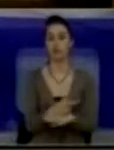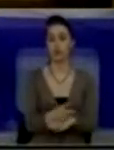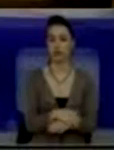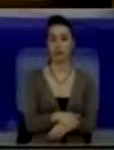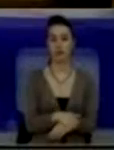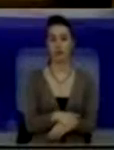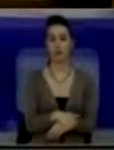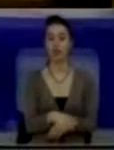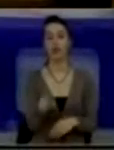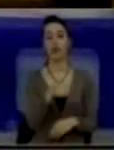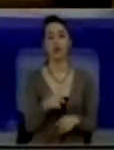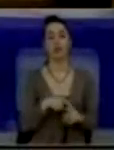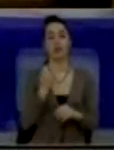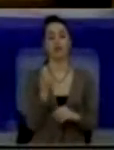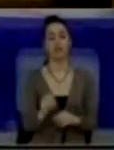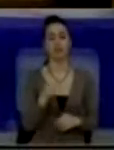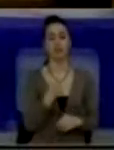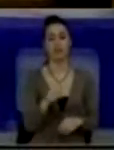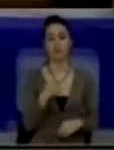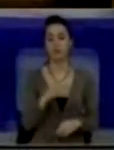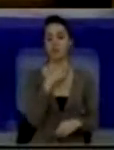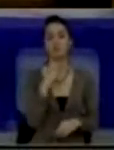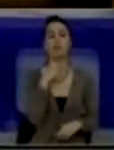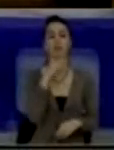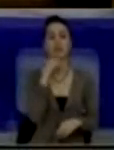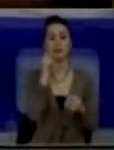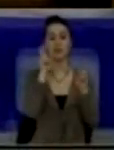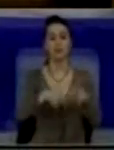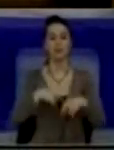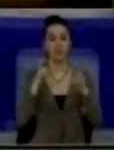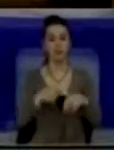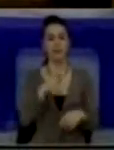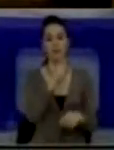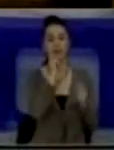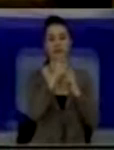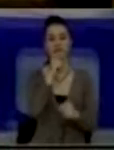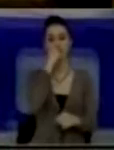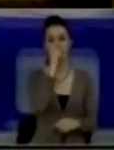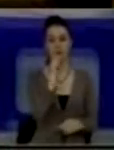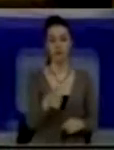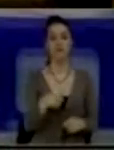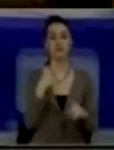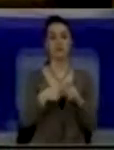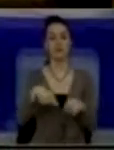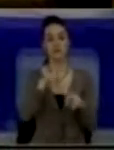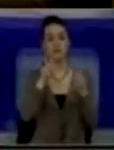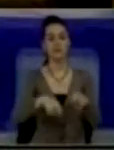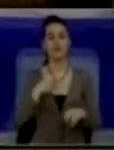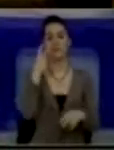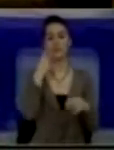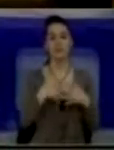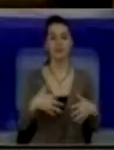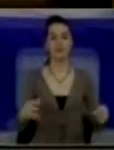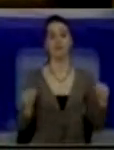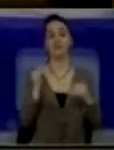pushteti, sabotimi me qëllim të plaçkitjes i marrëveshjes së Gjenevës, përfitimi i më tepër se 200 milion euro